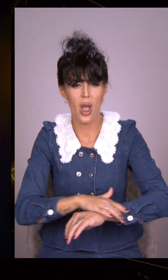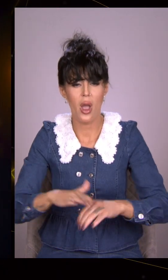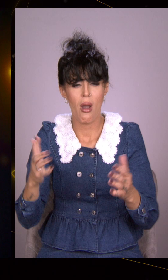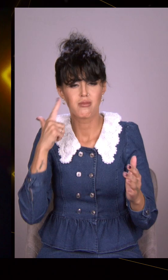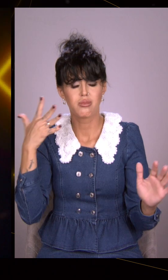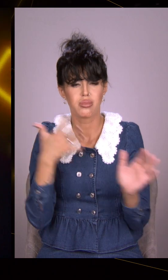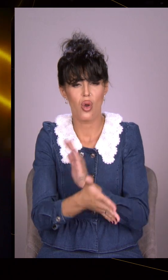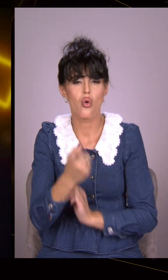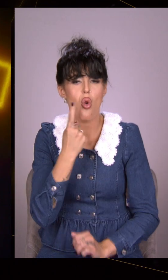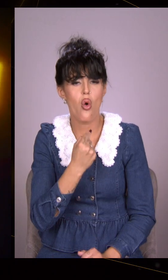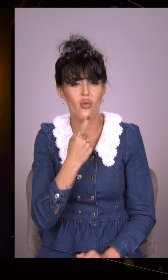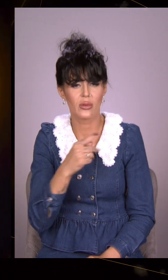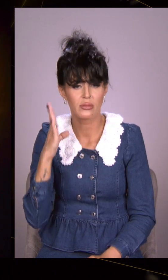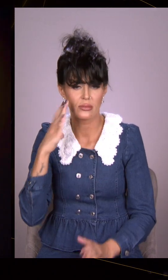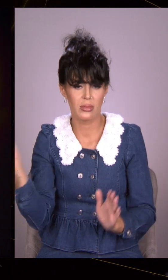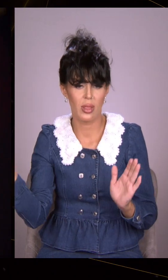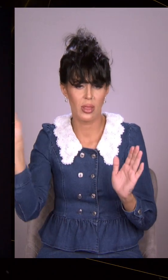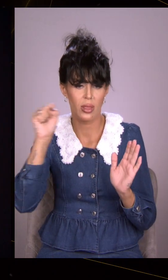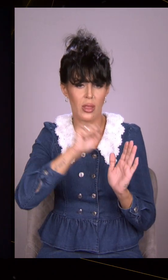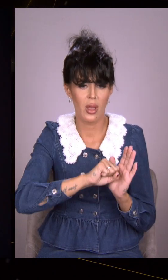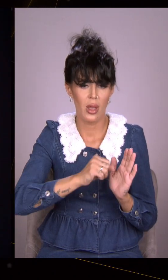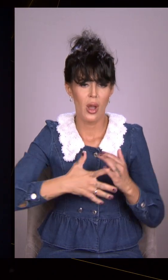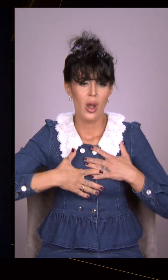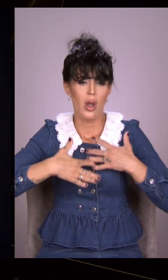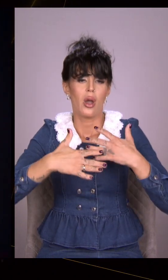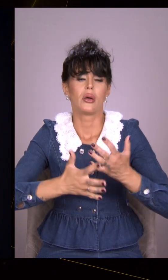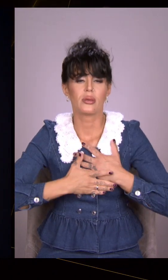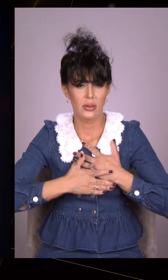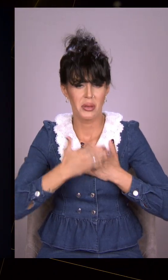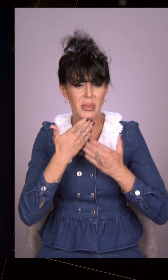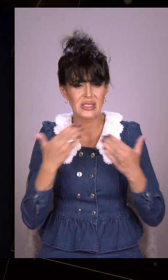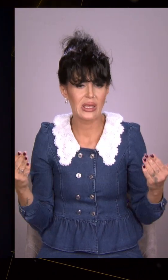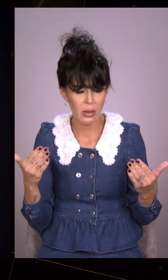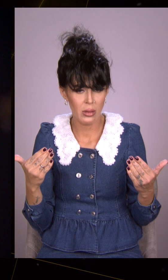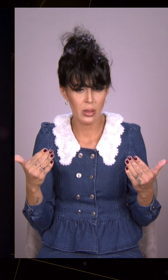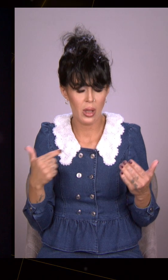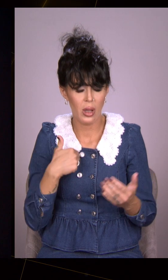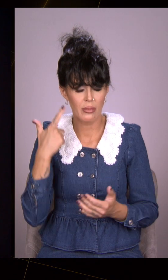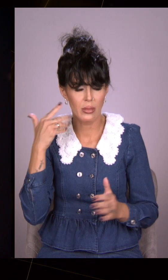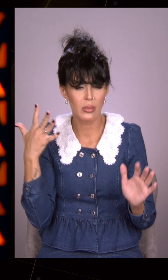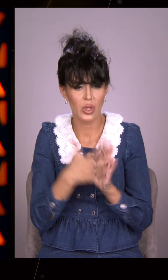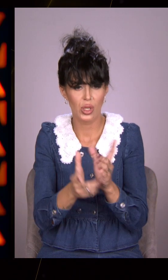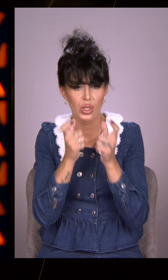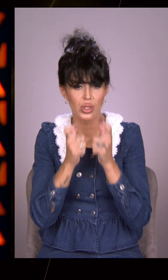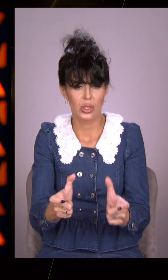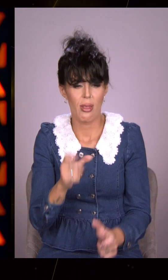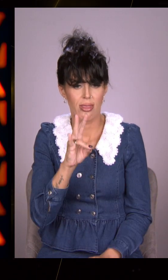кров. І вона нахилилася, зробила останній вздох чи видох, і я почала кричати, Настю